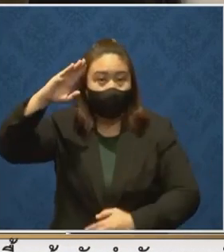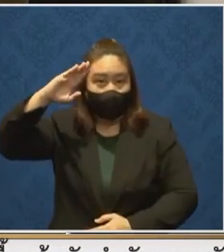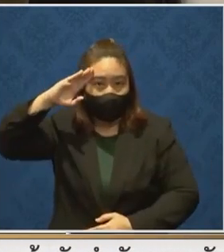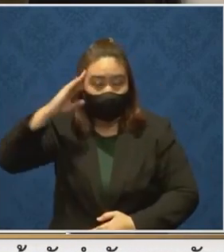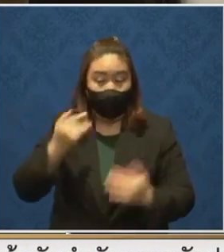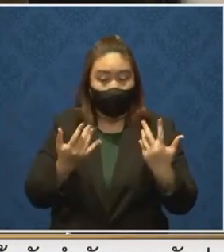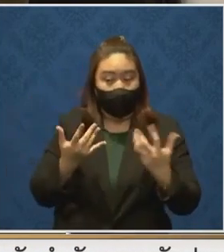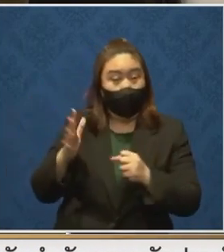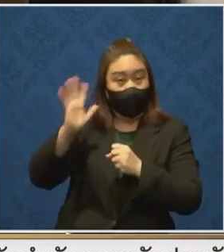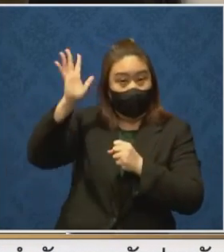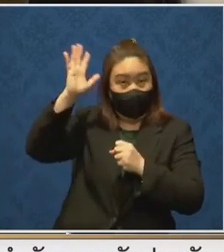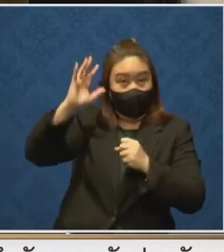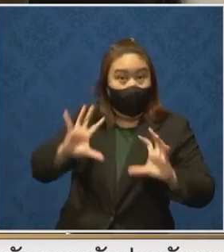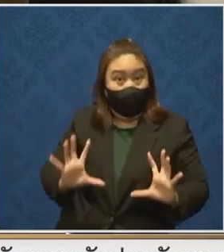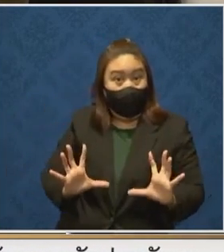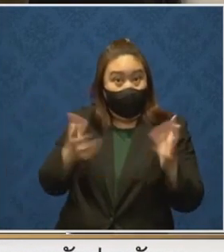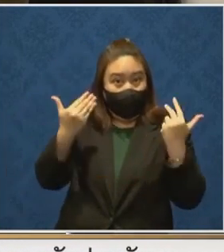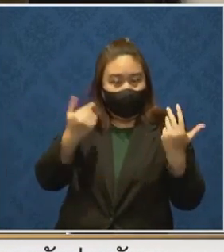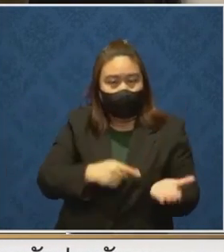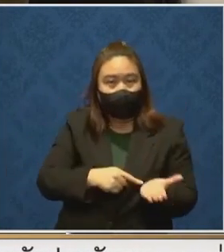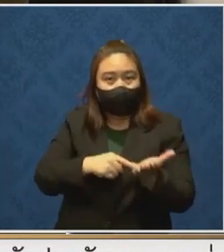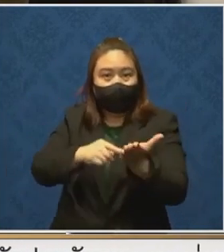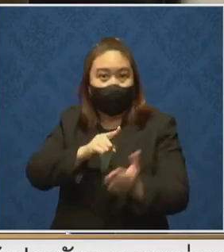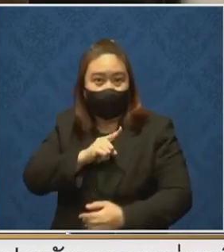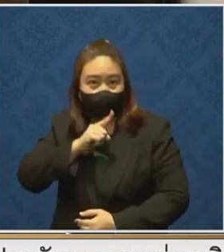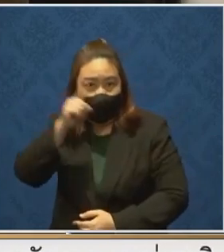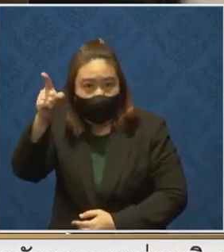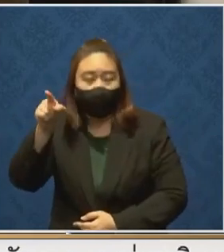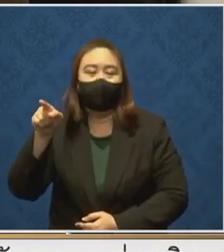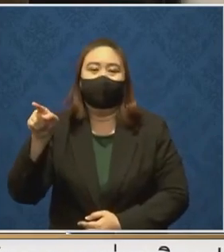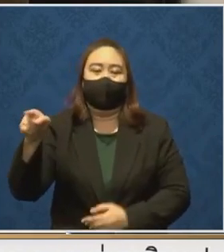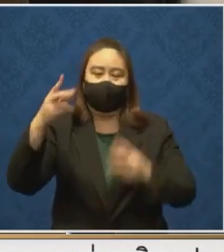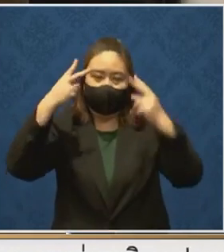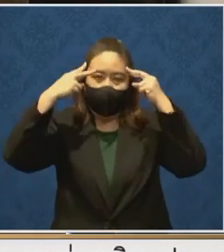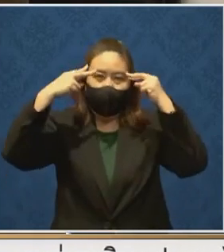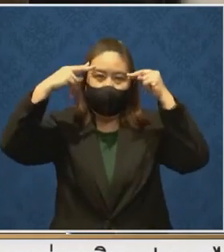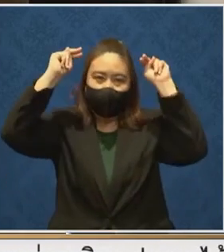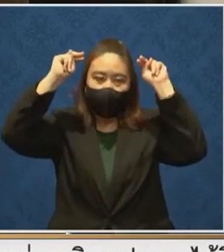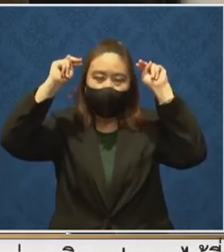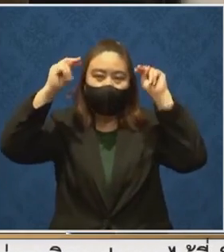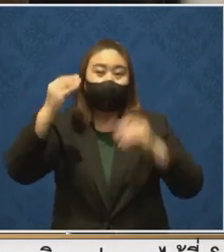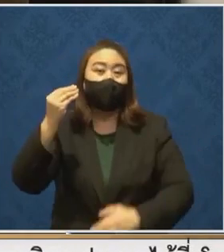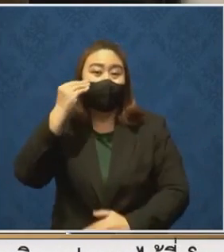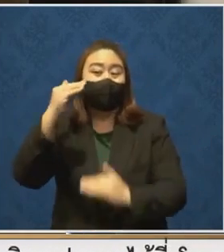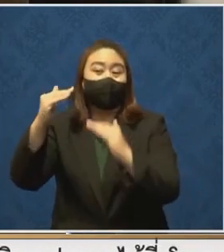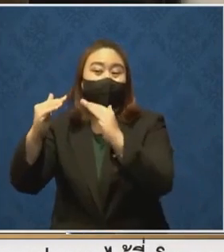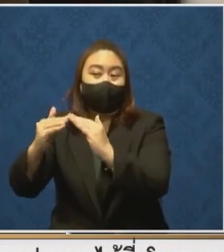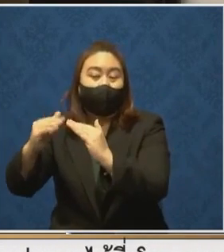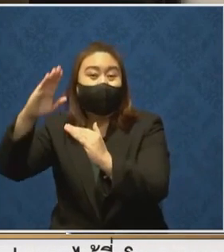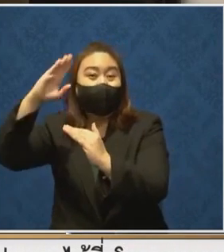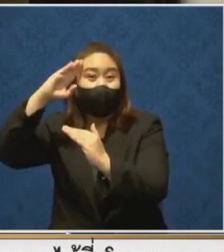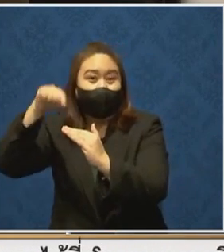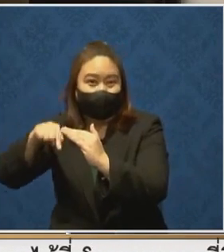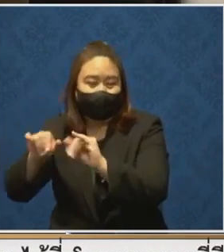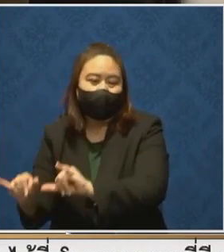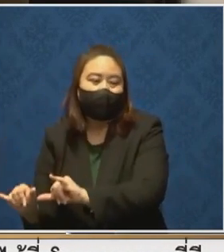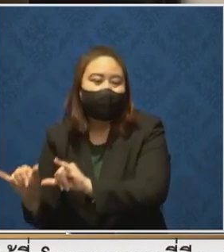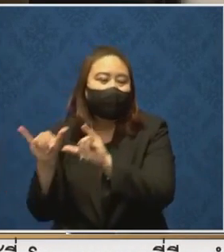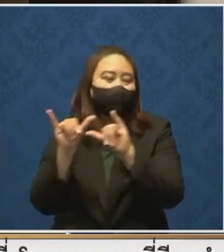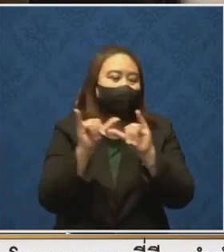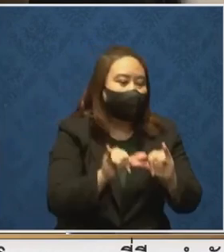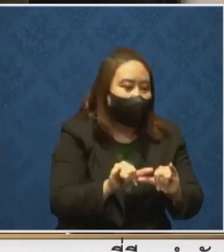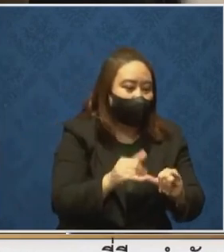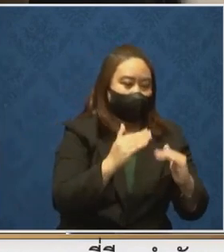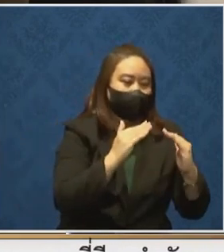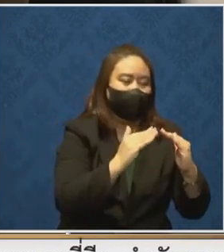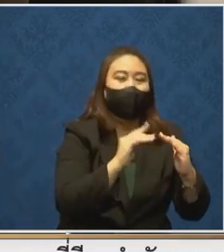การอภิบรายใวัี้จะสามารถทำให้คนเองประยุติย้ายจากบ้านหลวงที่อยู่ใข้ายทหารไปอยู่บ้านหลวงหังใหม